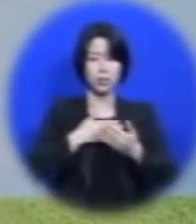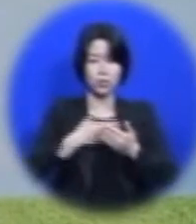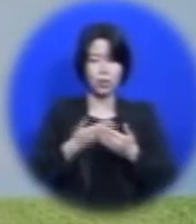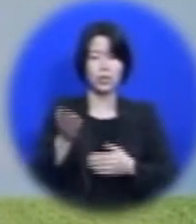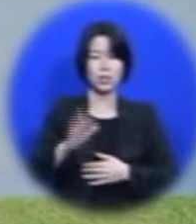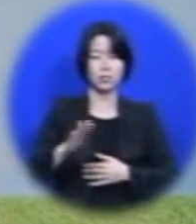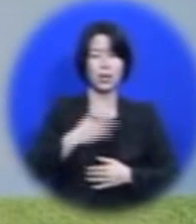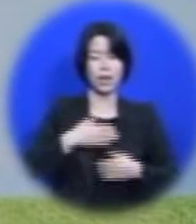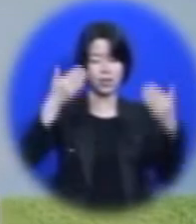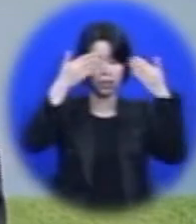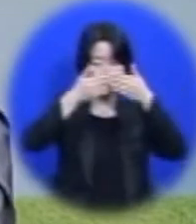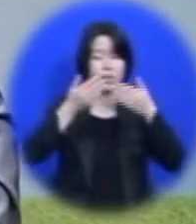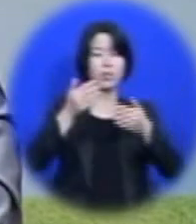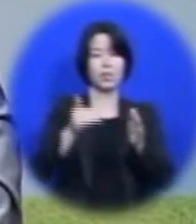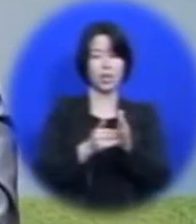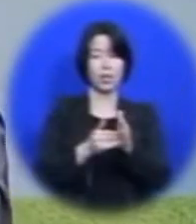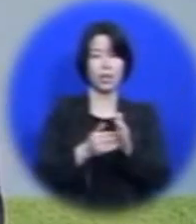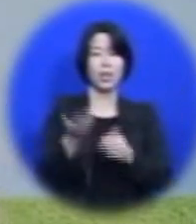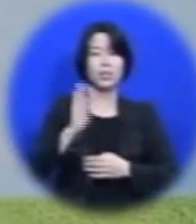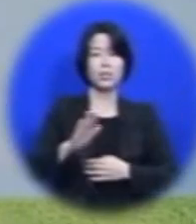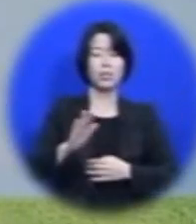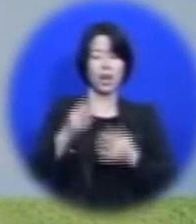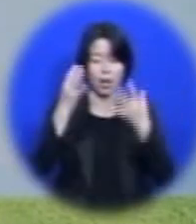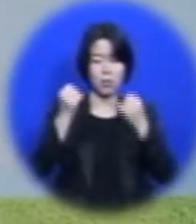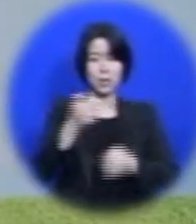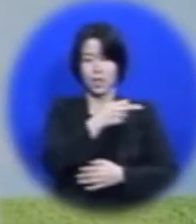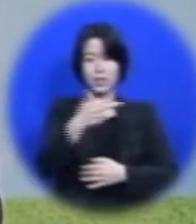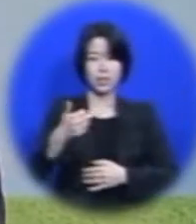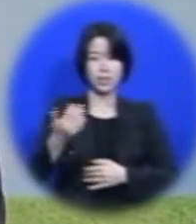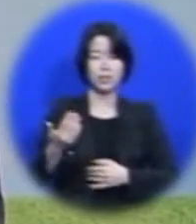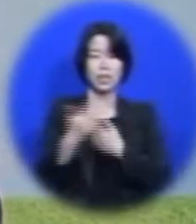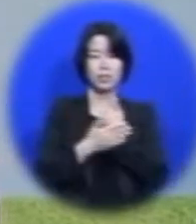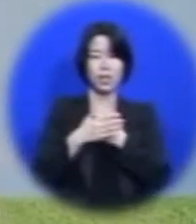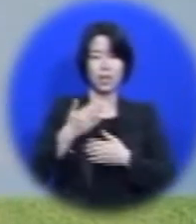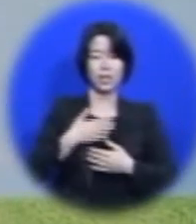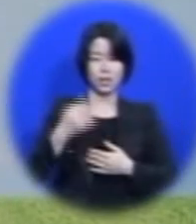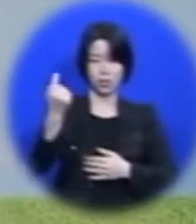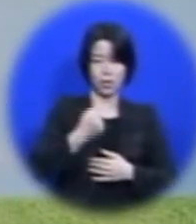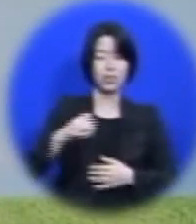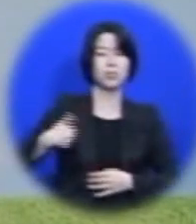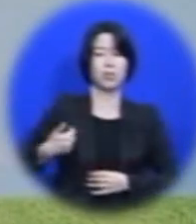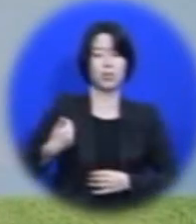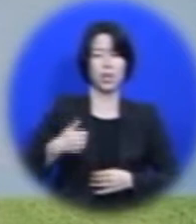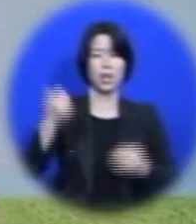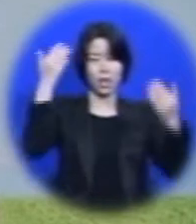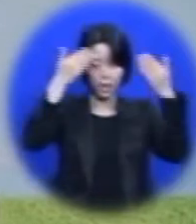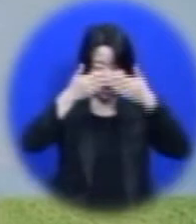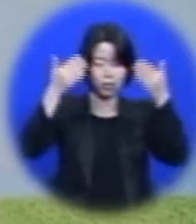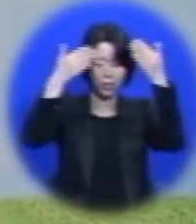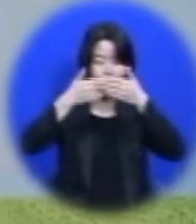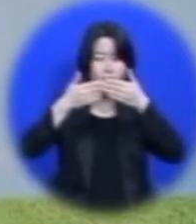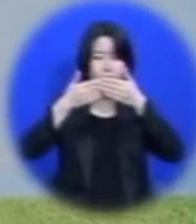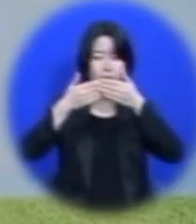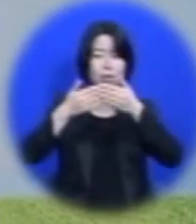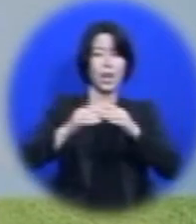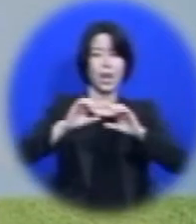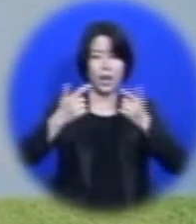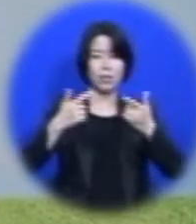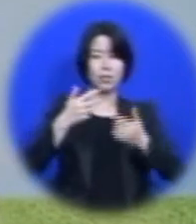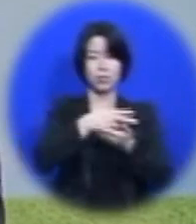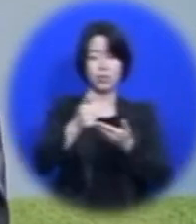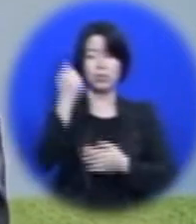가렸다. 그러나 얼마나 큰 은혜가 나에게 머물던지 모른다. 가려도 가려도 가려지지 않는 주님의